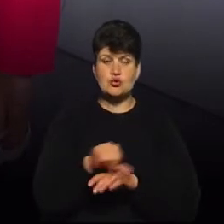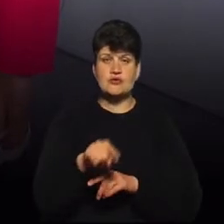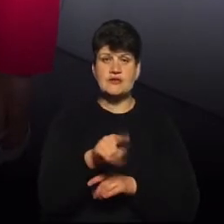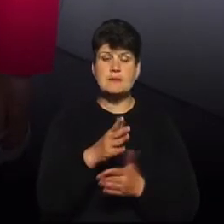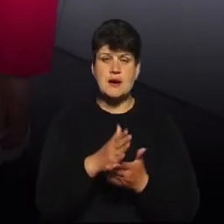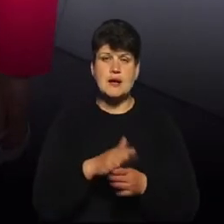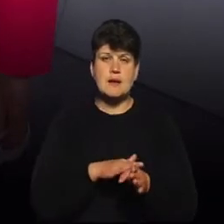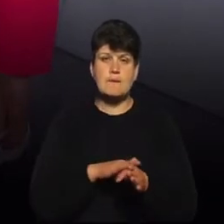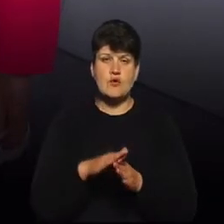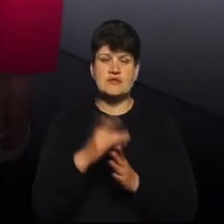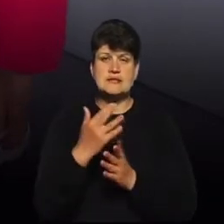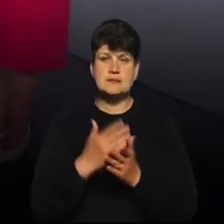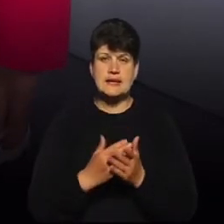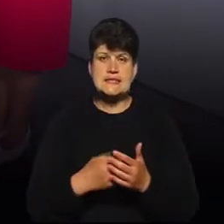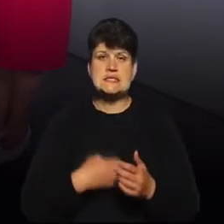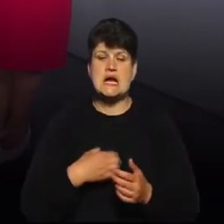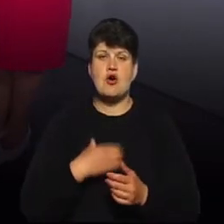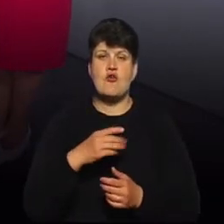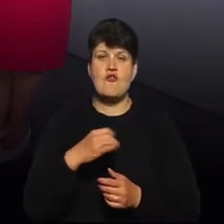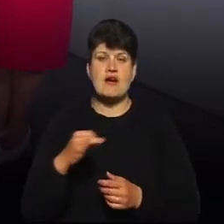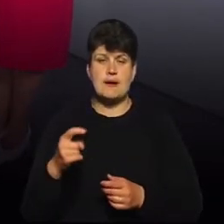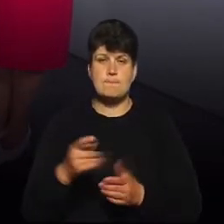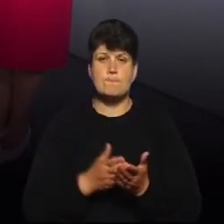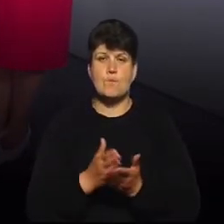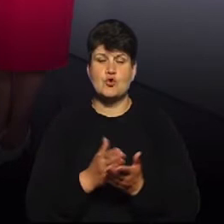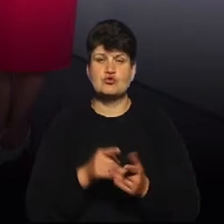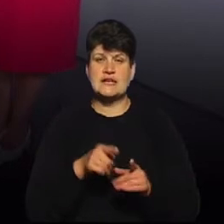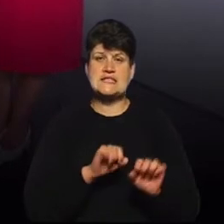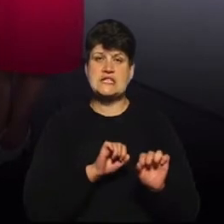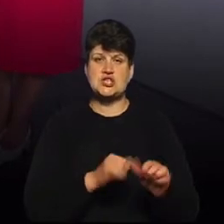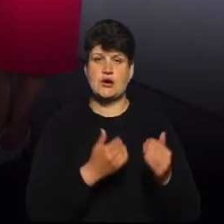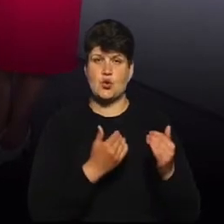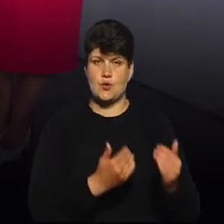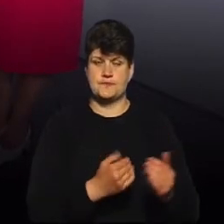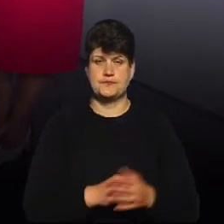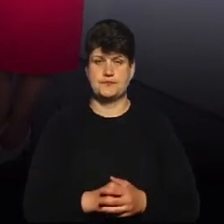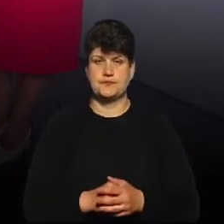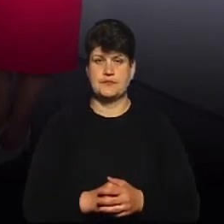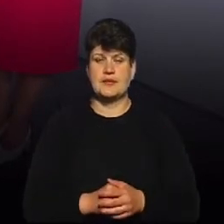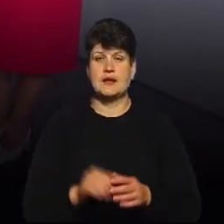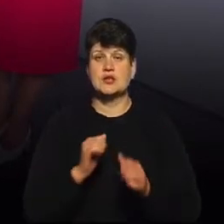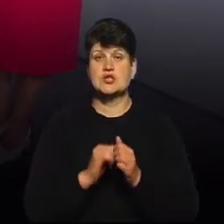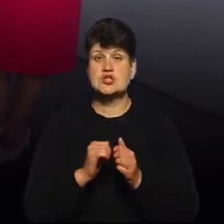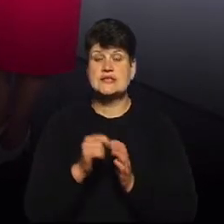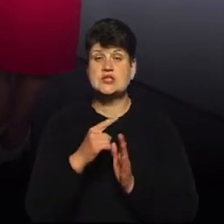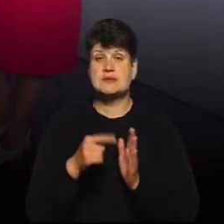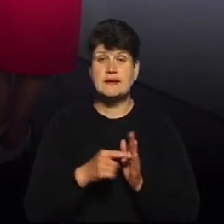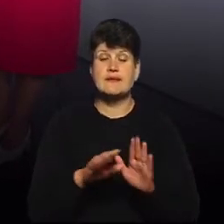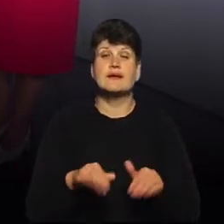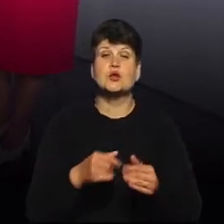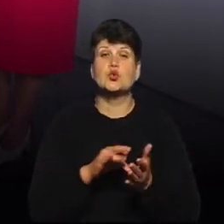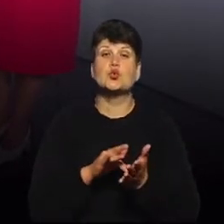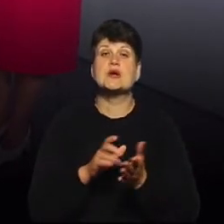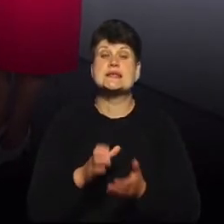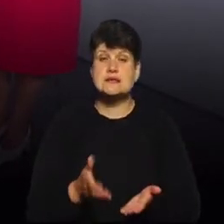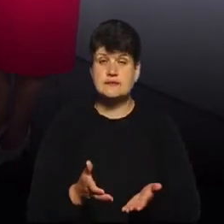спектр страхових послуг, який саме і захищає його. Найчастіше питання, яке задають туристи, якщо